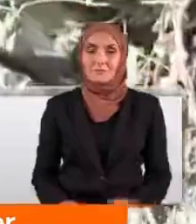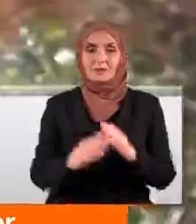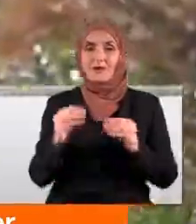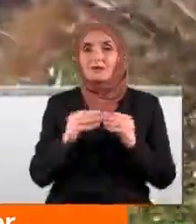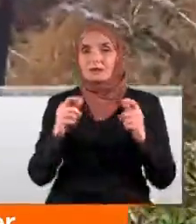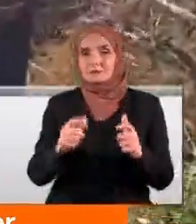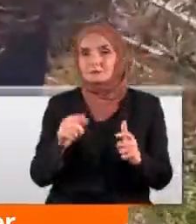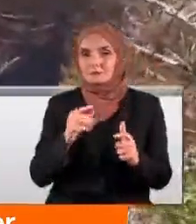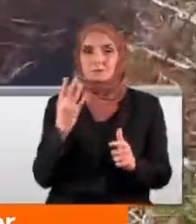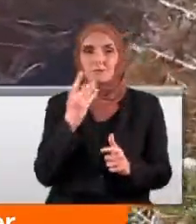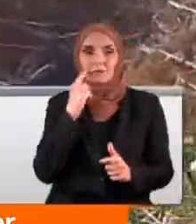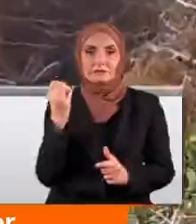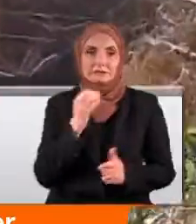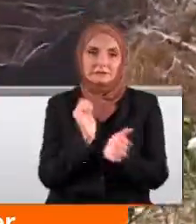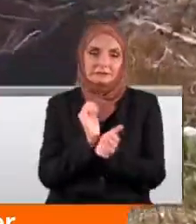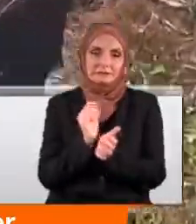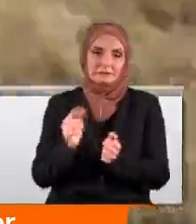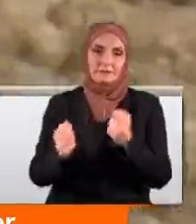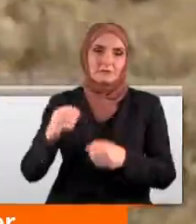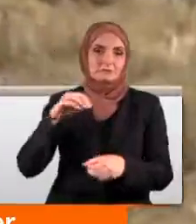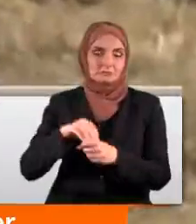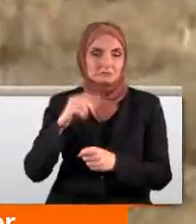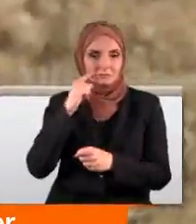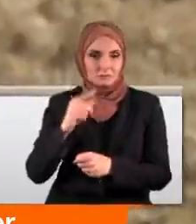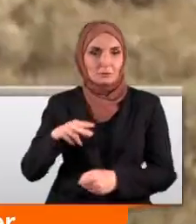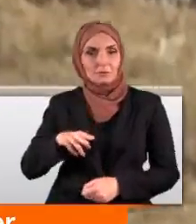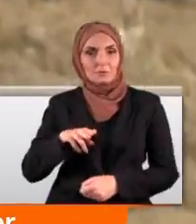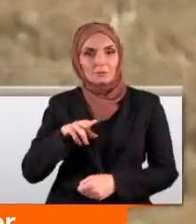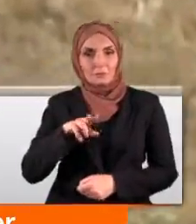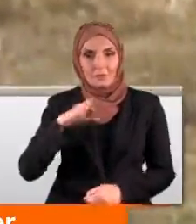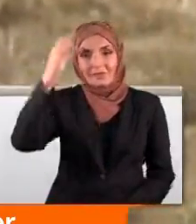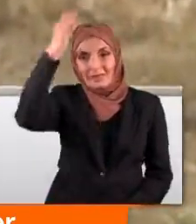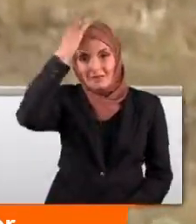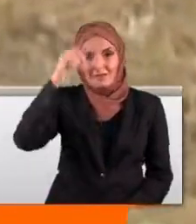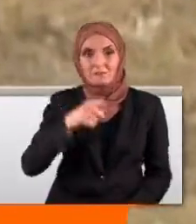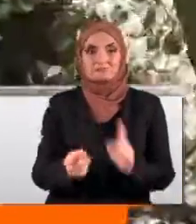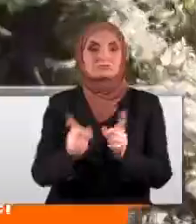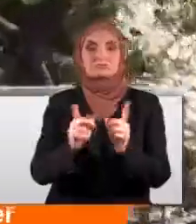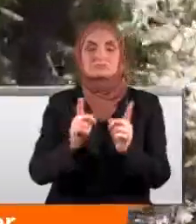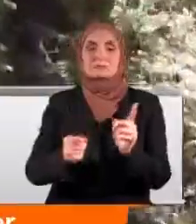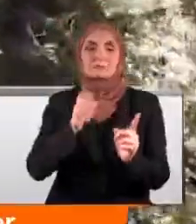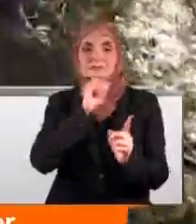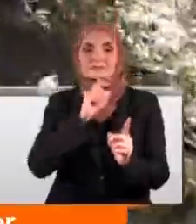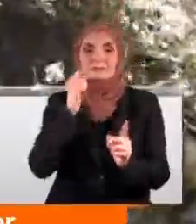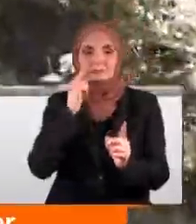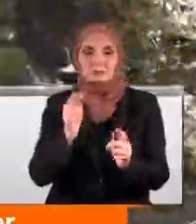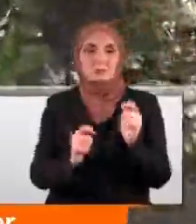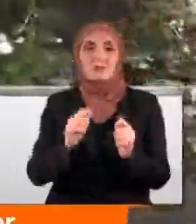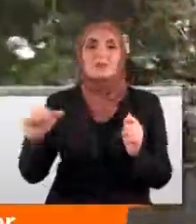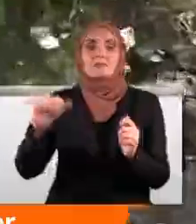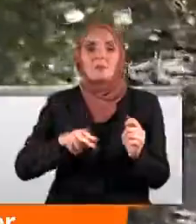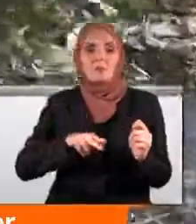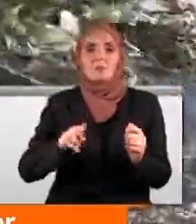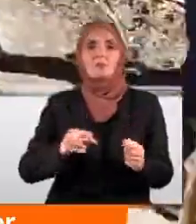Adana'da 4 kişilik bir aile araçlarıyla birlikte navigasyonun yanlış yönlendirmesi sonucu kullanılmayan bir yola girdi, uçurumdan